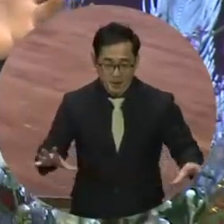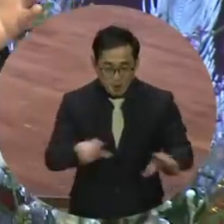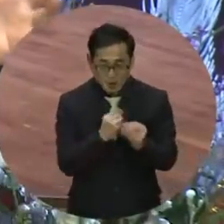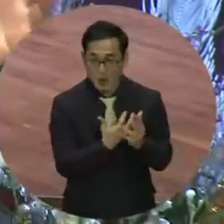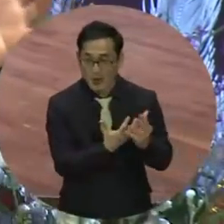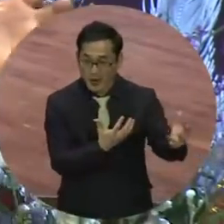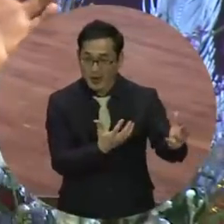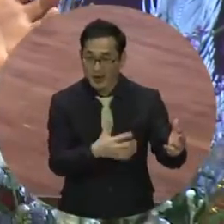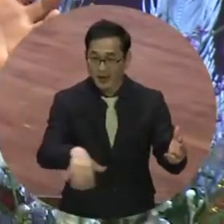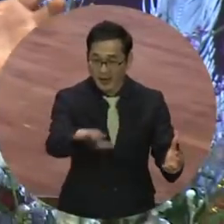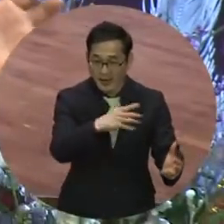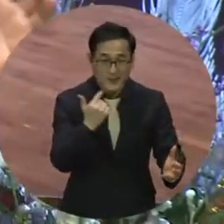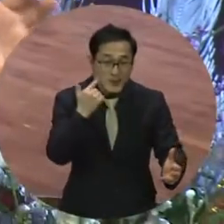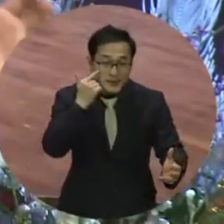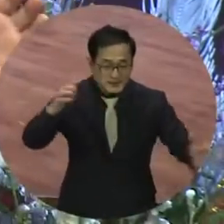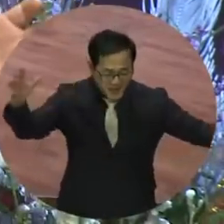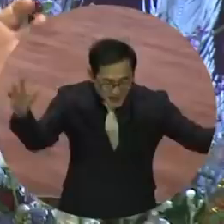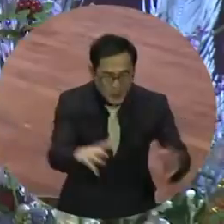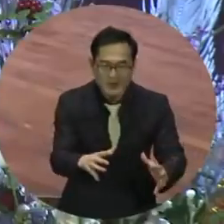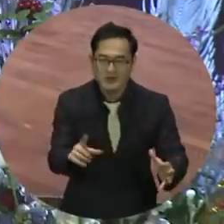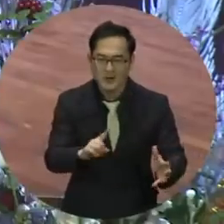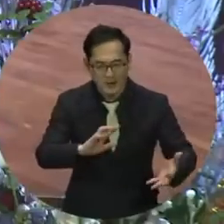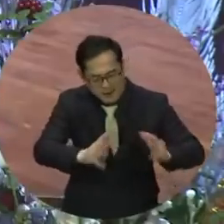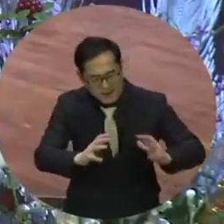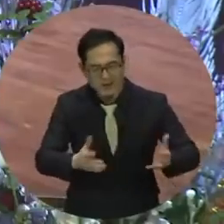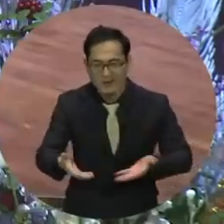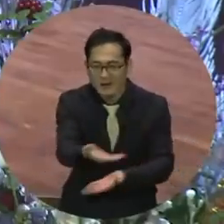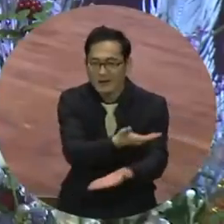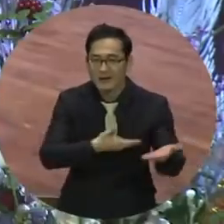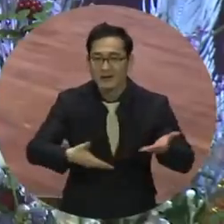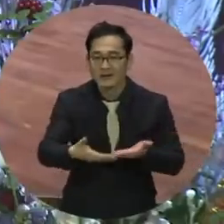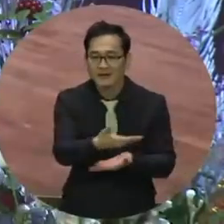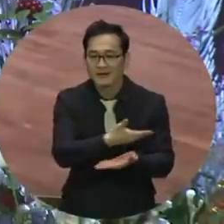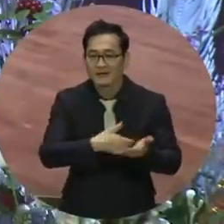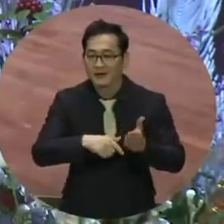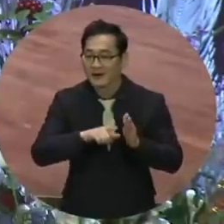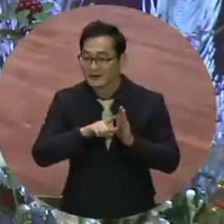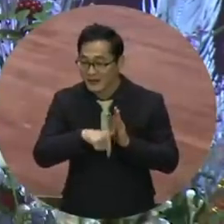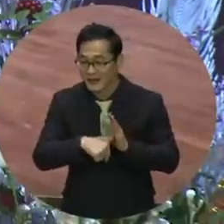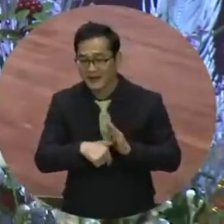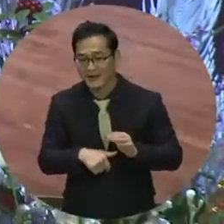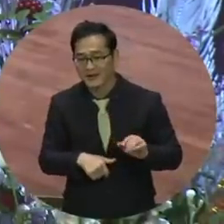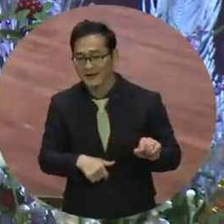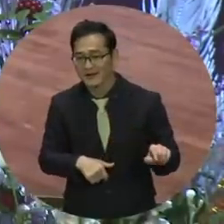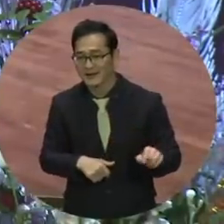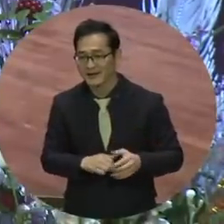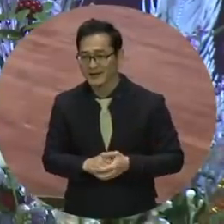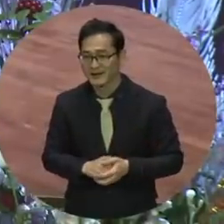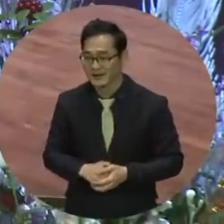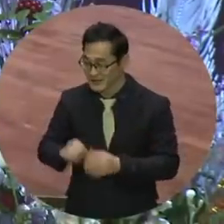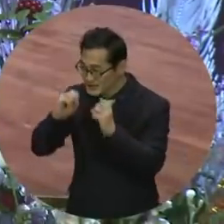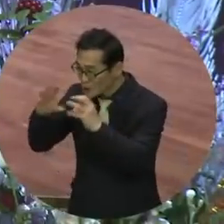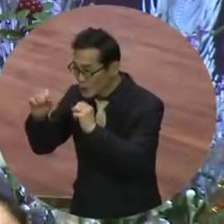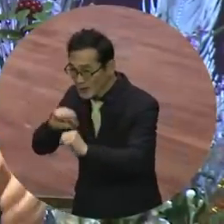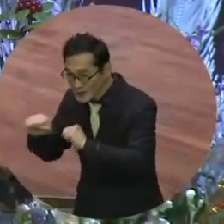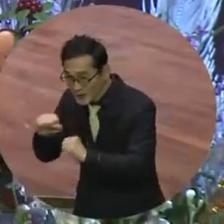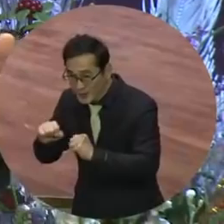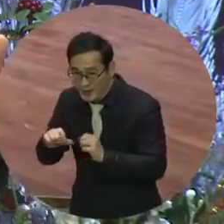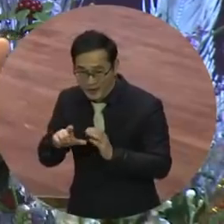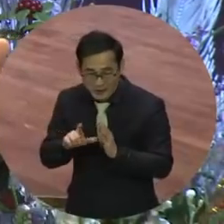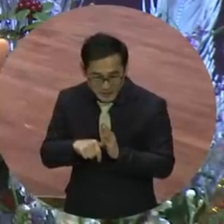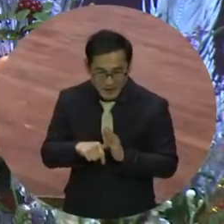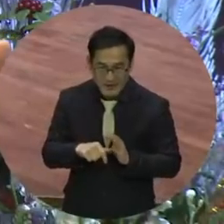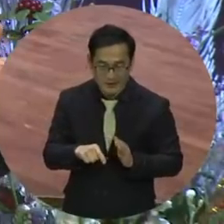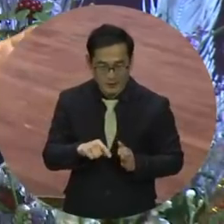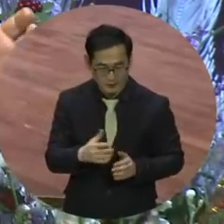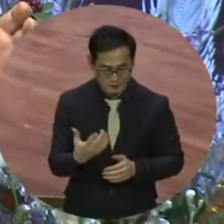뭐 수백 명이 모이잖아요. 천 명이 되잖아요. 한 사람도 이 우리 이 전도운동에 대해서 우리 조직에